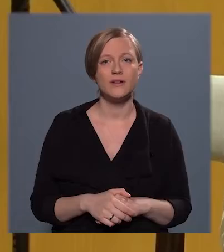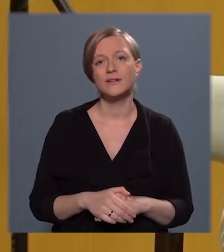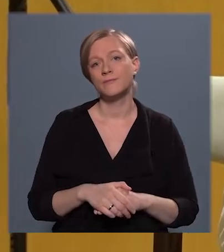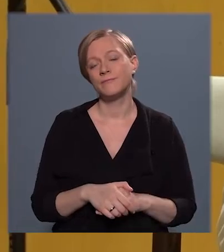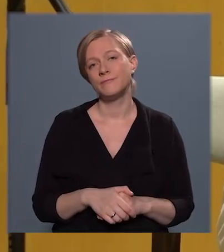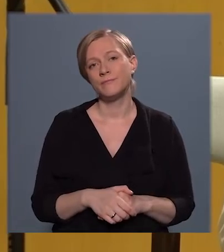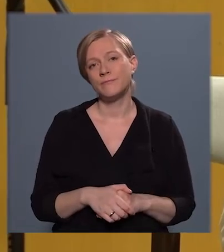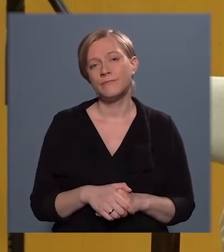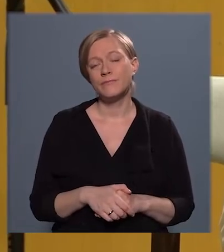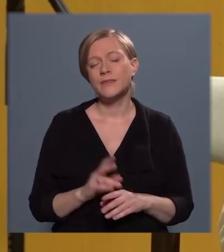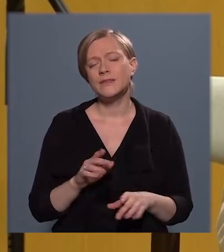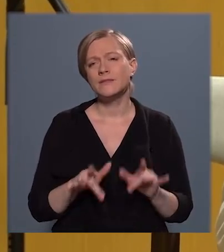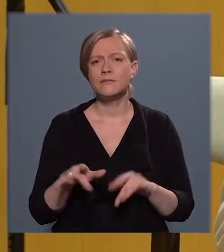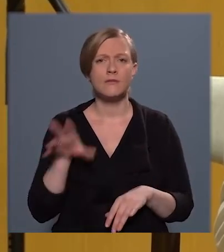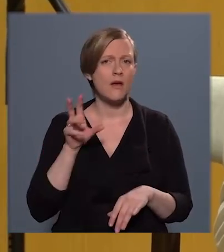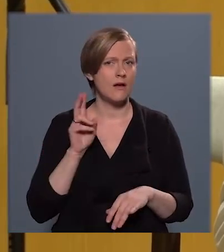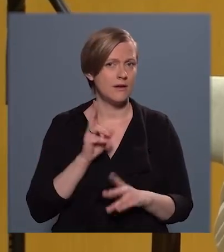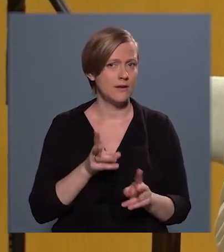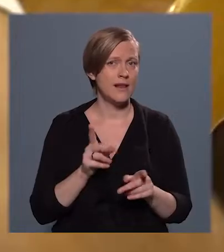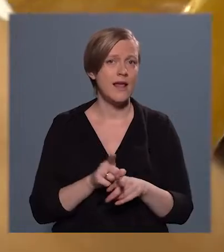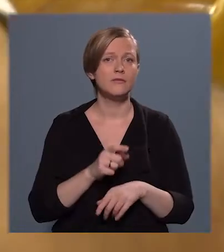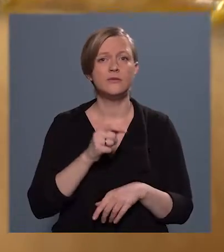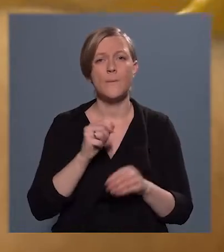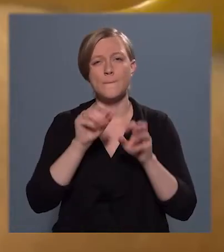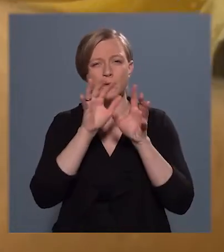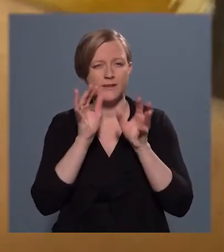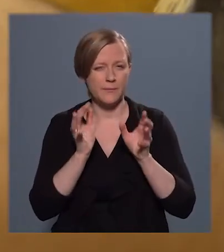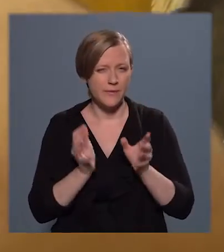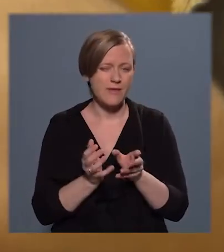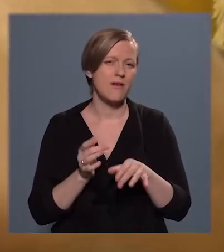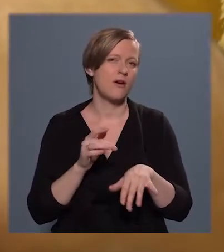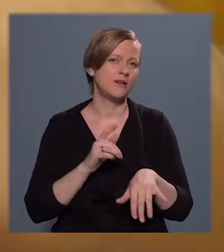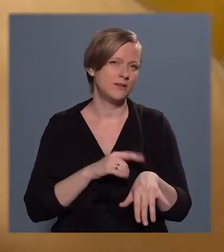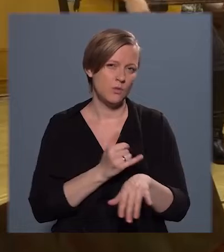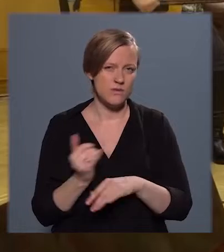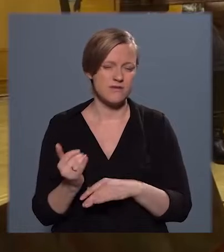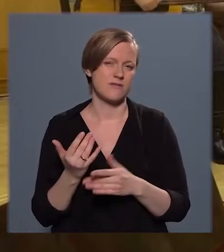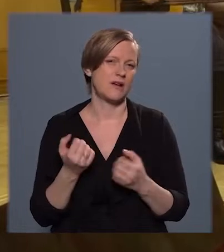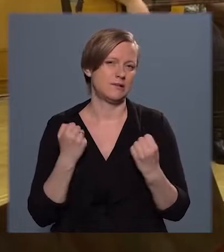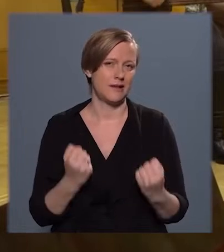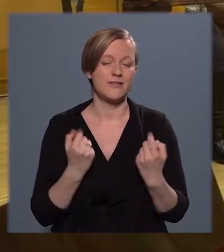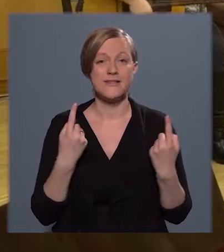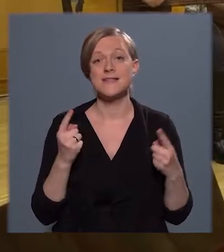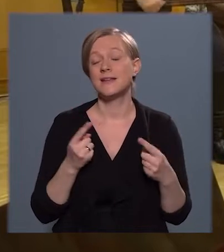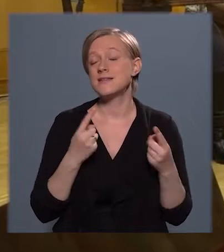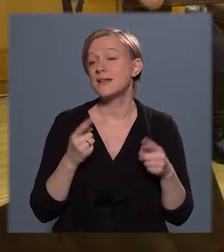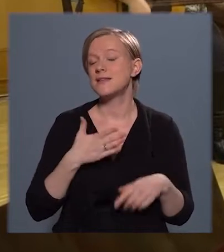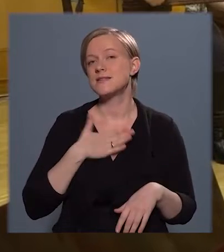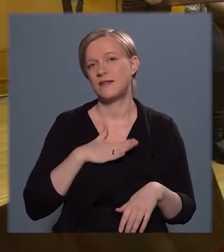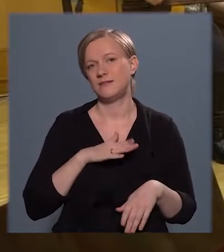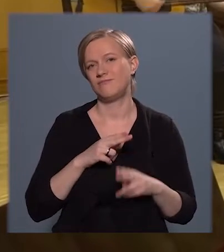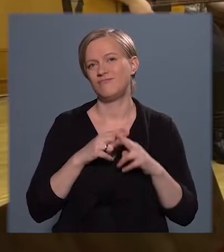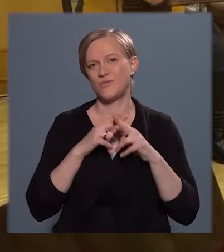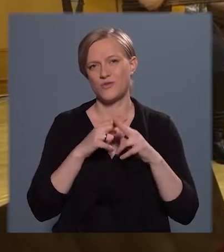Dilbéről. Időnként hallani, hogy a pandémia időszak nehézségeit a zene szeretete